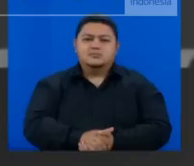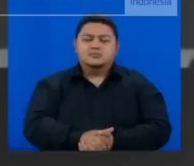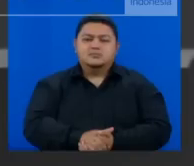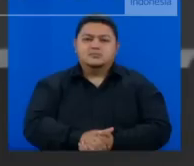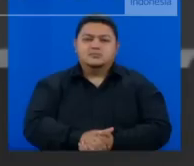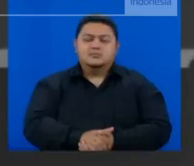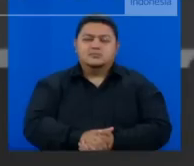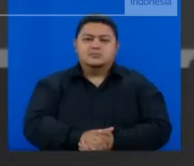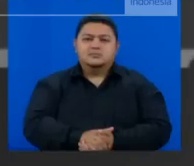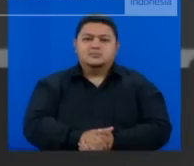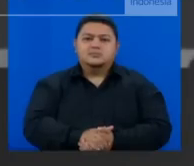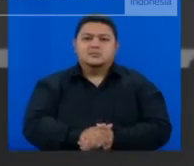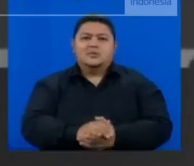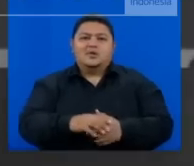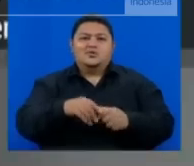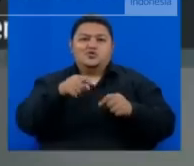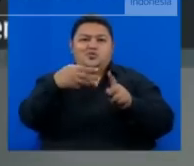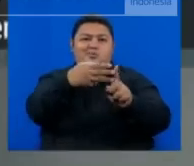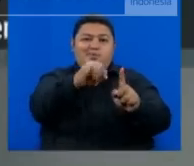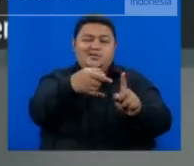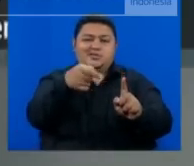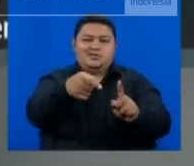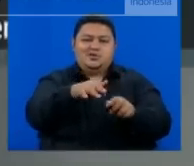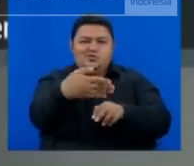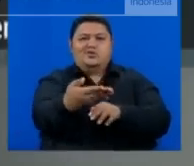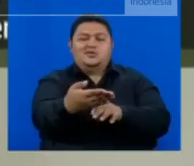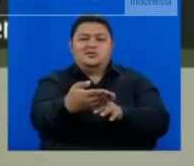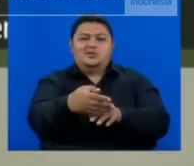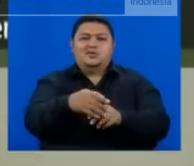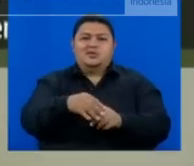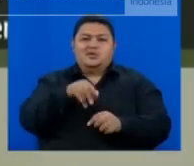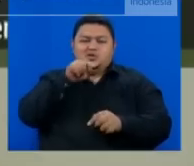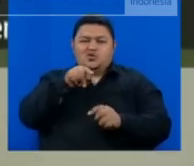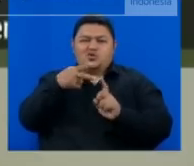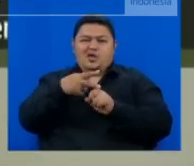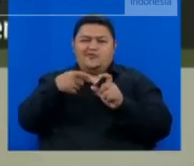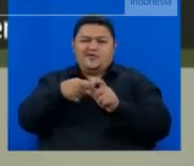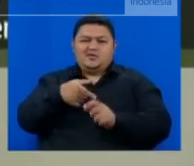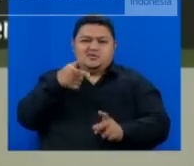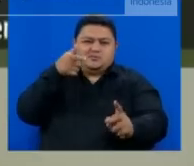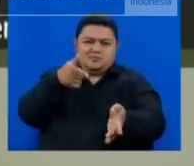FS menembak Brigadir Y dan menembak sejumlah titik untuk berpura-pura ada tembak-menembak.